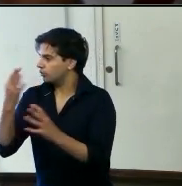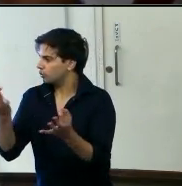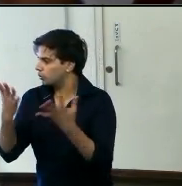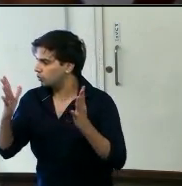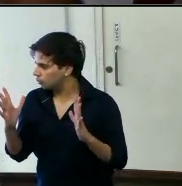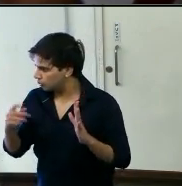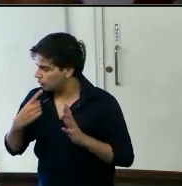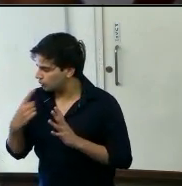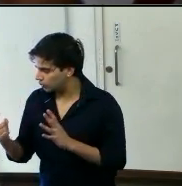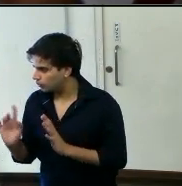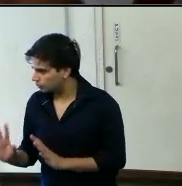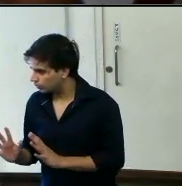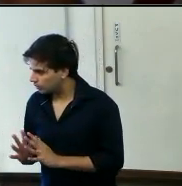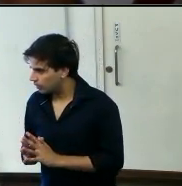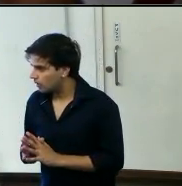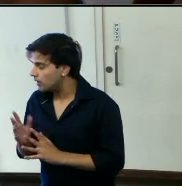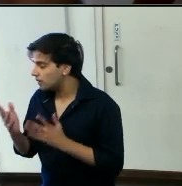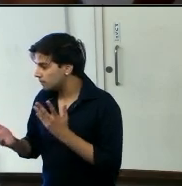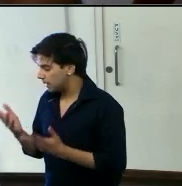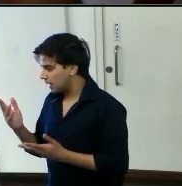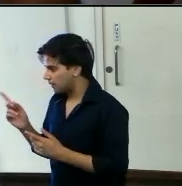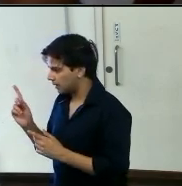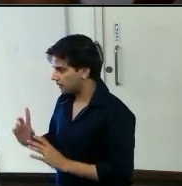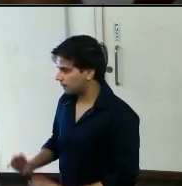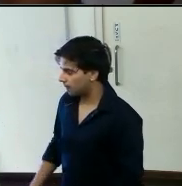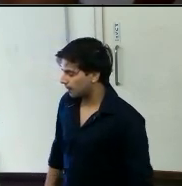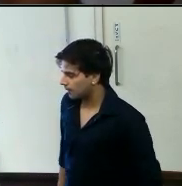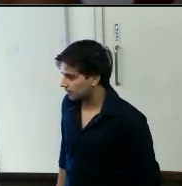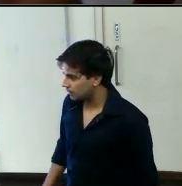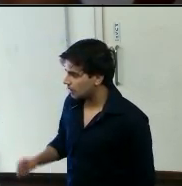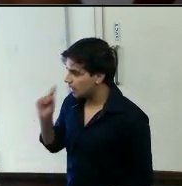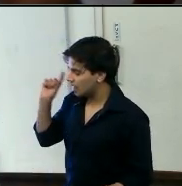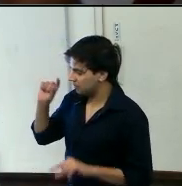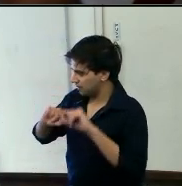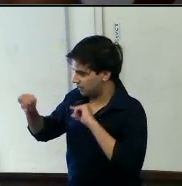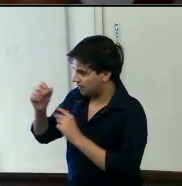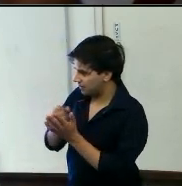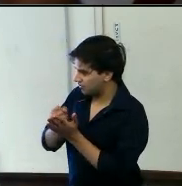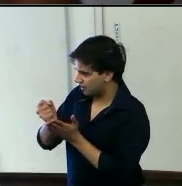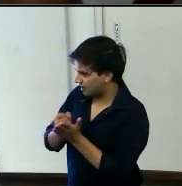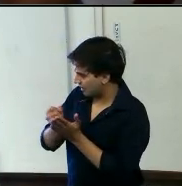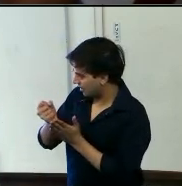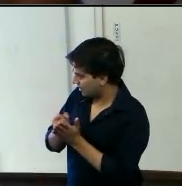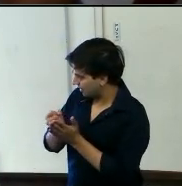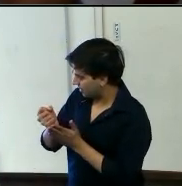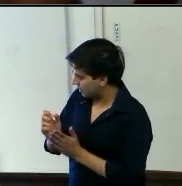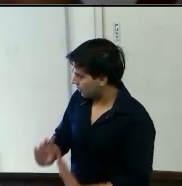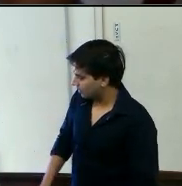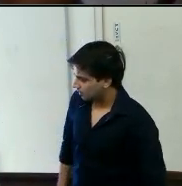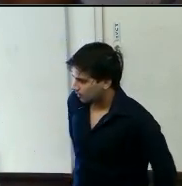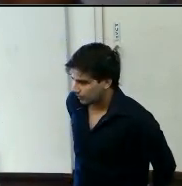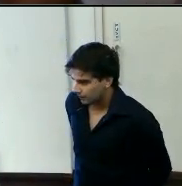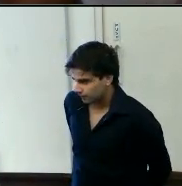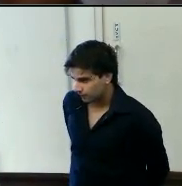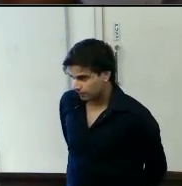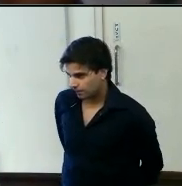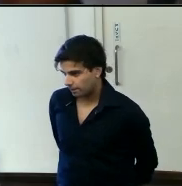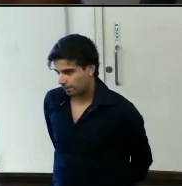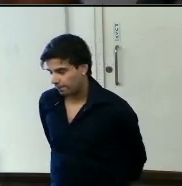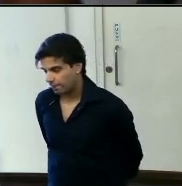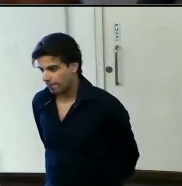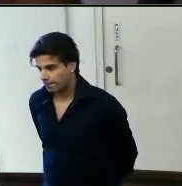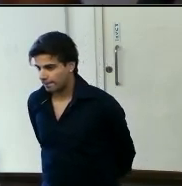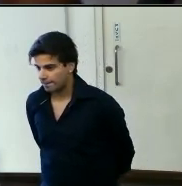ನೋಡಿದ್ರೆ ನಿಮಗೆ ಗೊತ್ತಾಗುತ್ತೆ. ಸೊ ಇದೇ ಥರದ ಒಂದು ಎಕ್ಸ್ಪೆರಿಮೆಂಟ್ ನಾವು ಮಾಡಿದ್ವಿ ಅಂತ ಹೇಳಿ ನಿನ್ನೆ ನಾನು ವಾಸುನ ನೆನೆಸ್ಕೊಂಡು ಹೇಳ್ತಾ ಇದ್ದೆ.